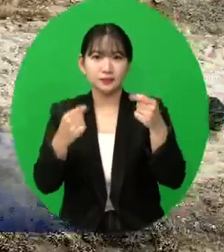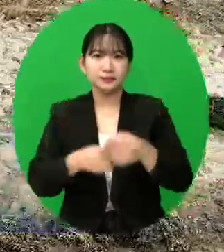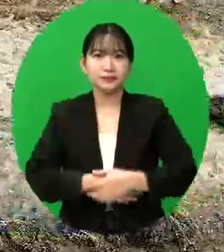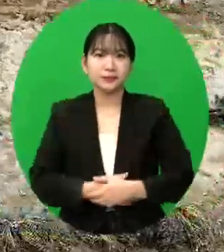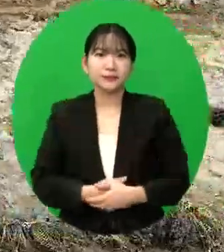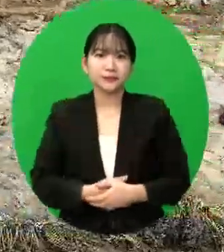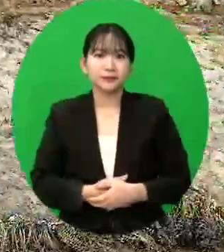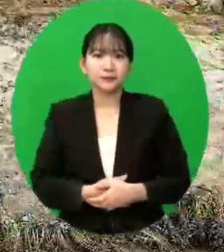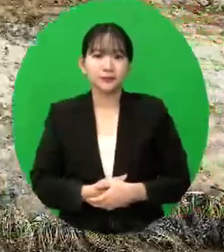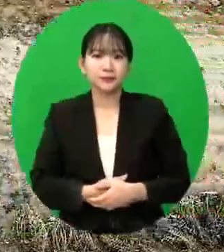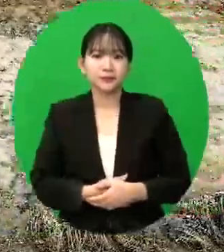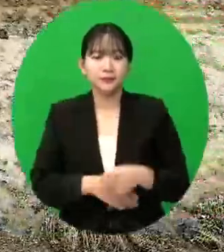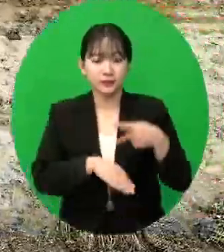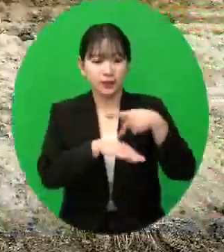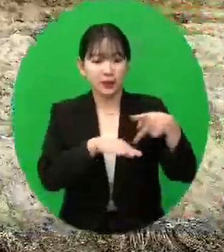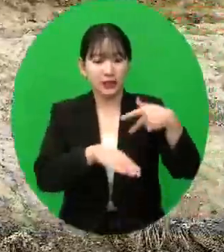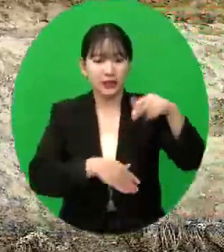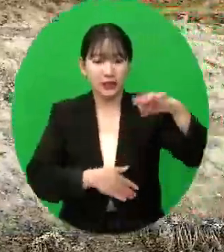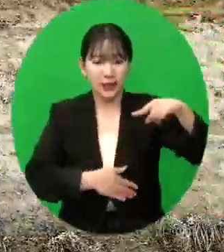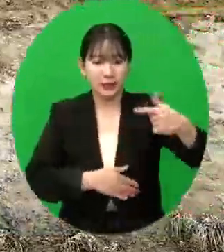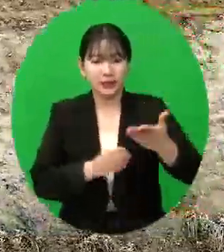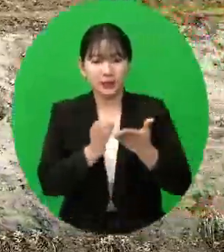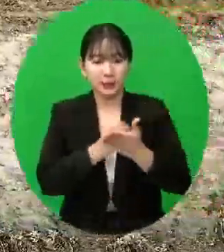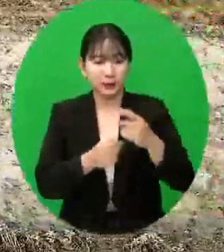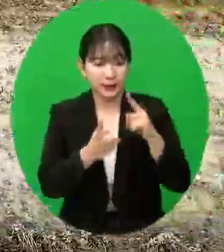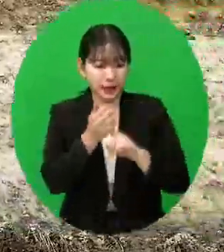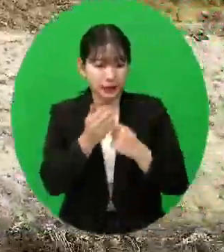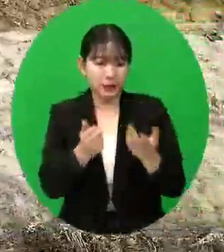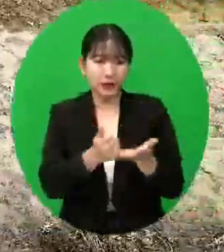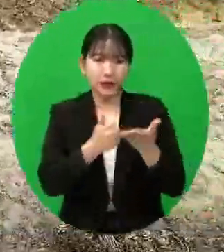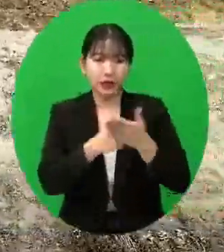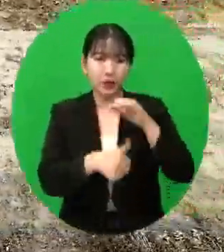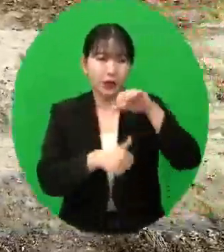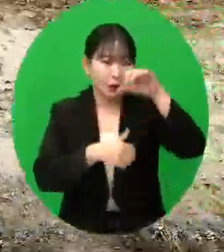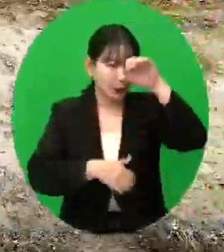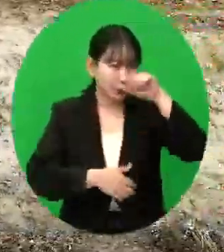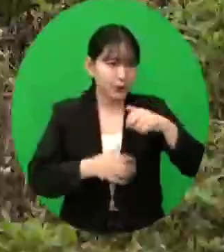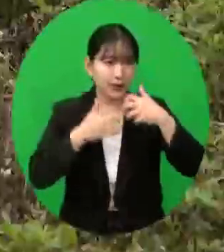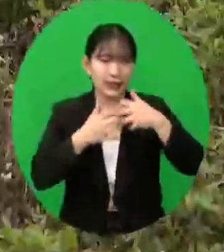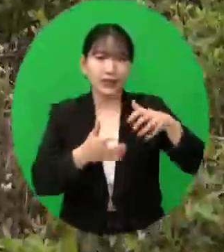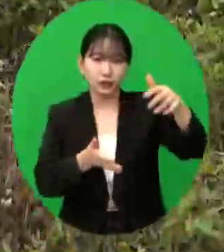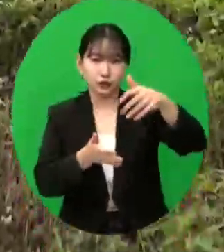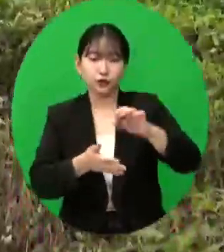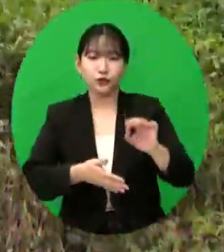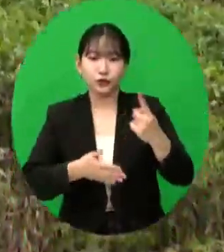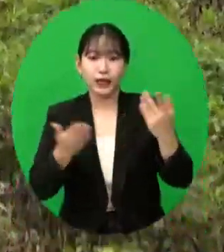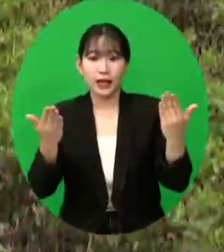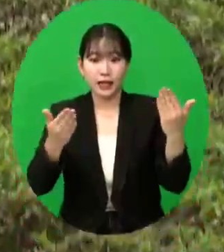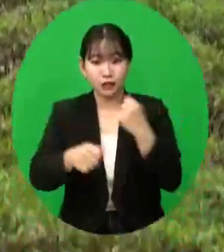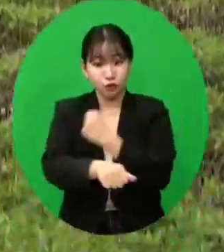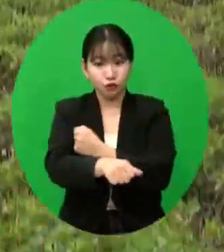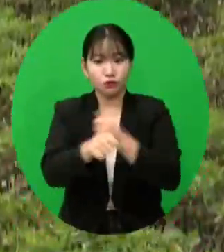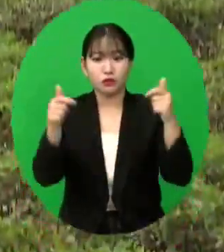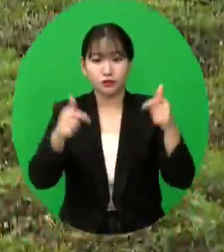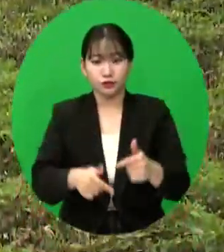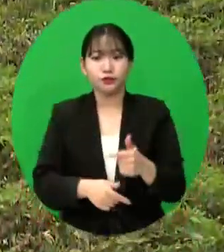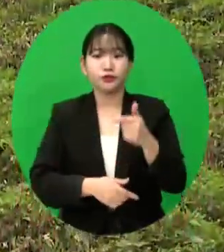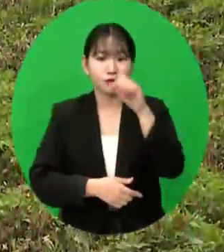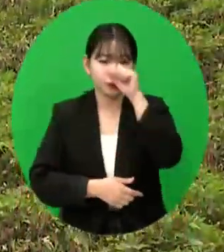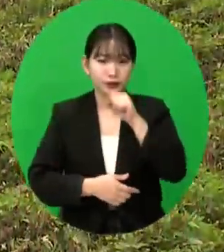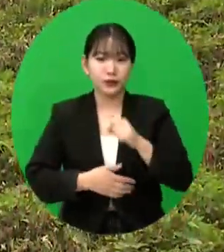것 같습니다 신안군 자원도 땅콩 재배는 친환경과 기계수학으로 일손도 크게 돌고 있습니다